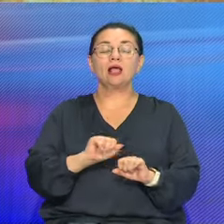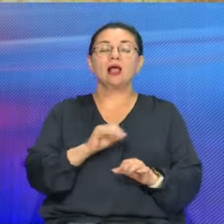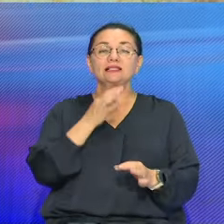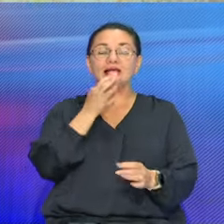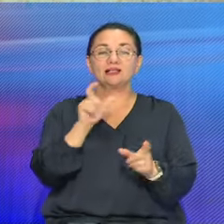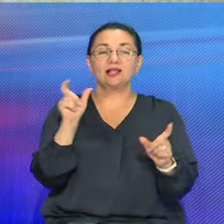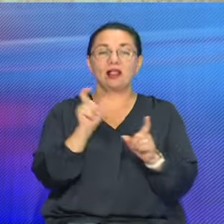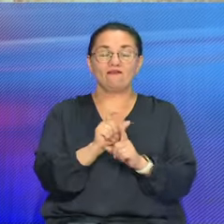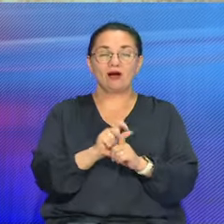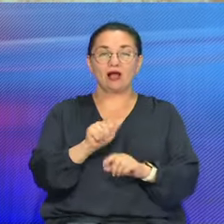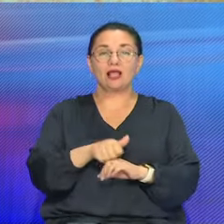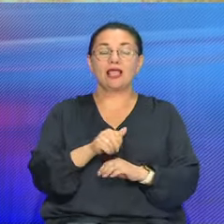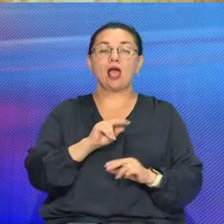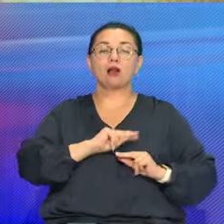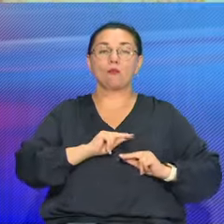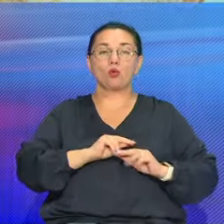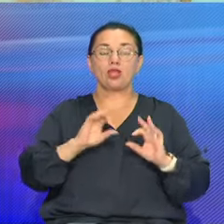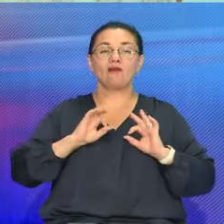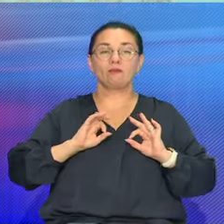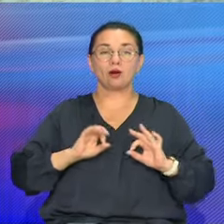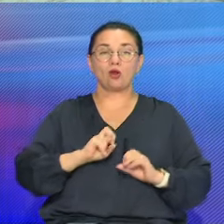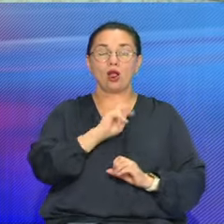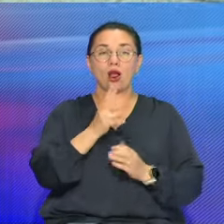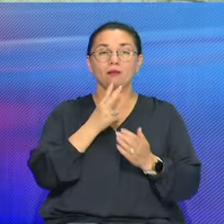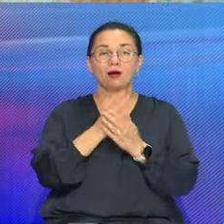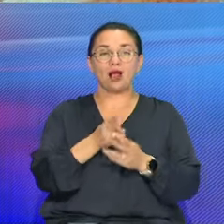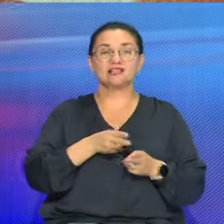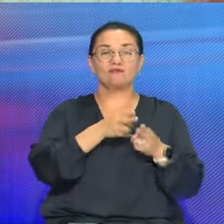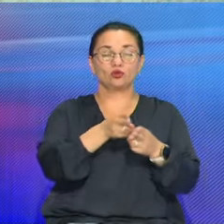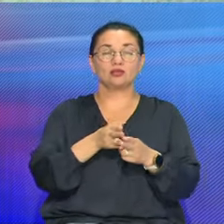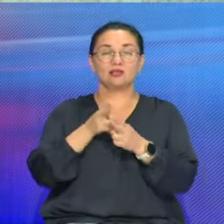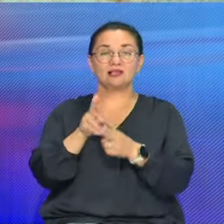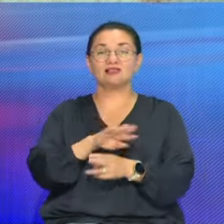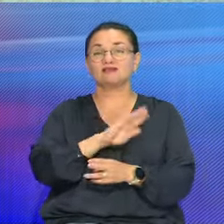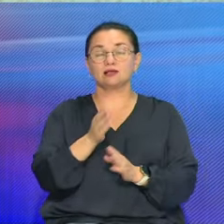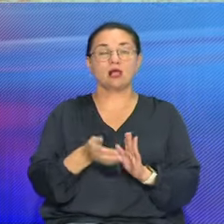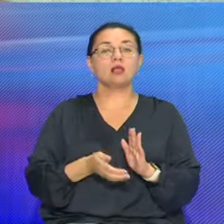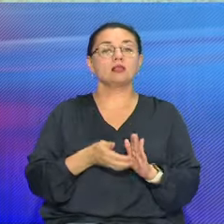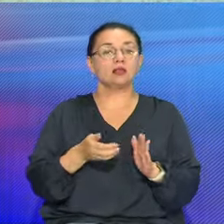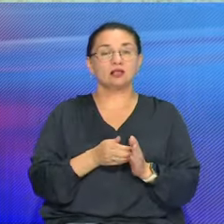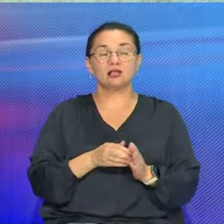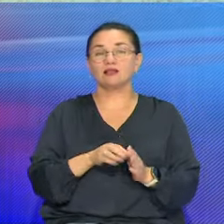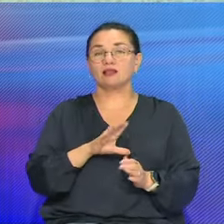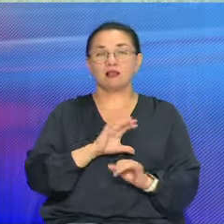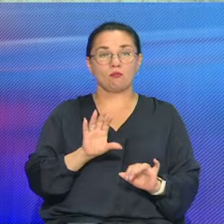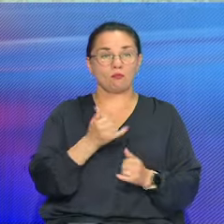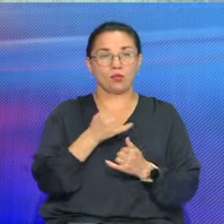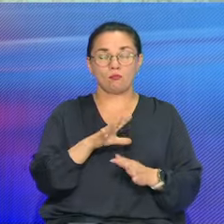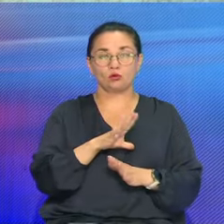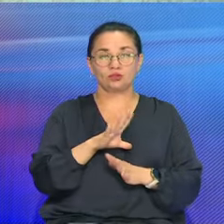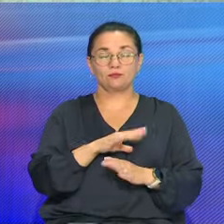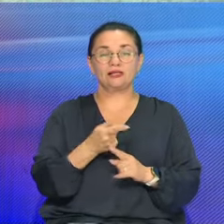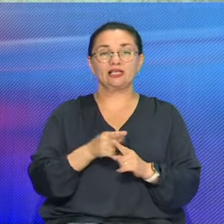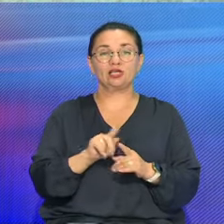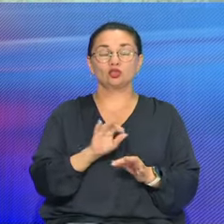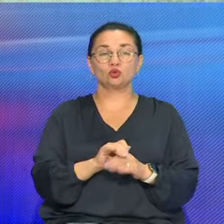кантролі работнікаў пракуратуры. Аднак, як паказваюць рэйды, без недахопаў і заўваг не абыходзіцца. Праўда, трапіўшы ў поле